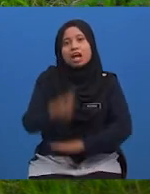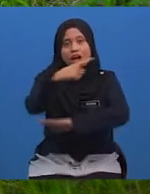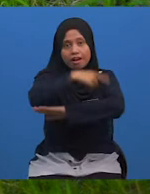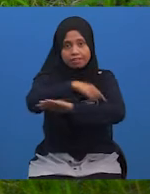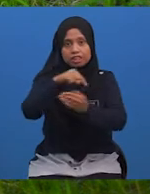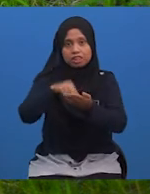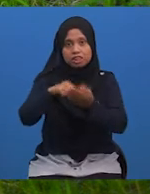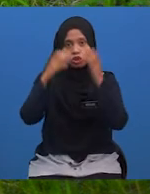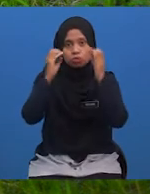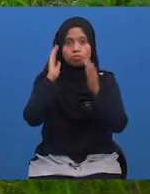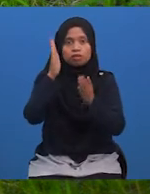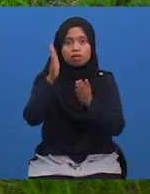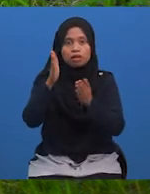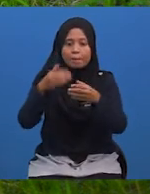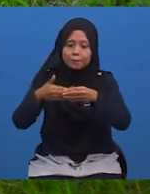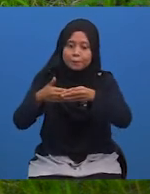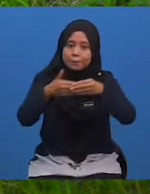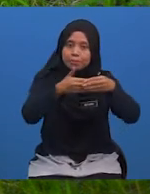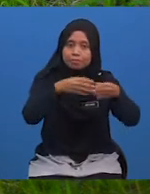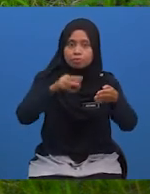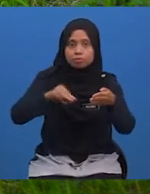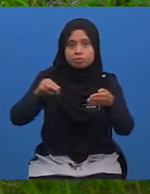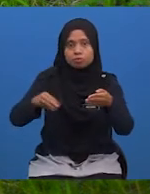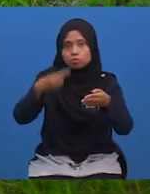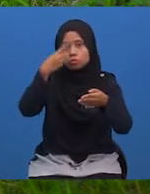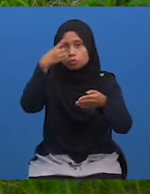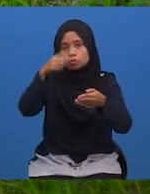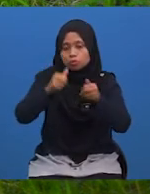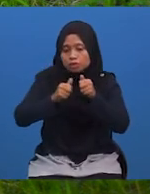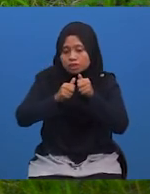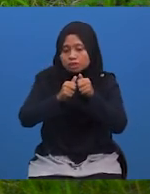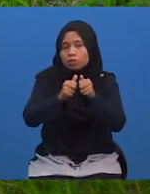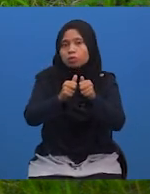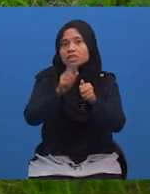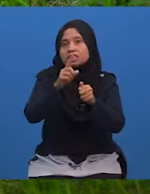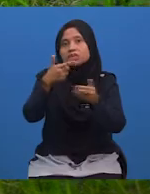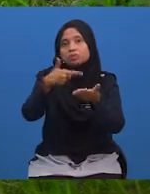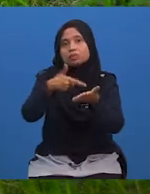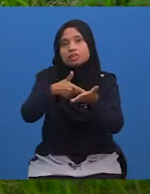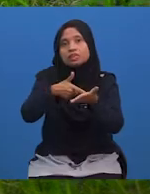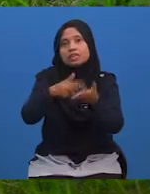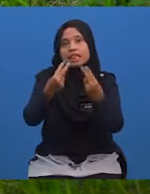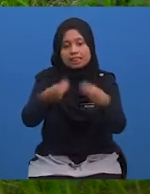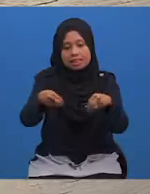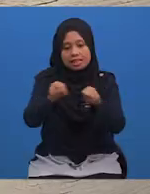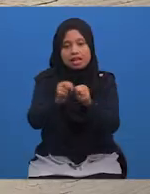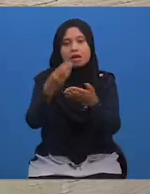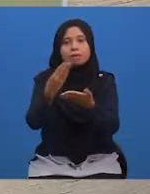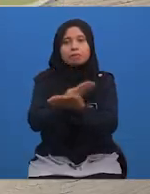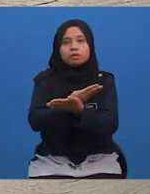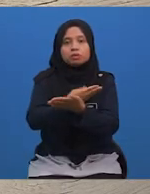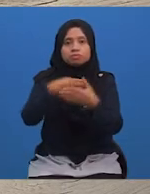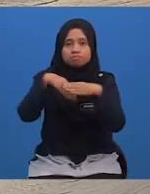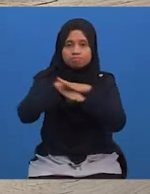ini, cikgu akan membimbing murid-murid untuk mengikuti satu lagi nilai baharu